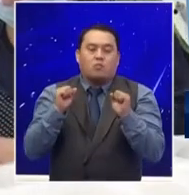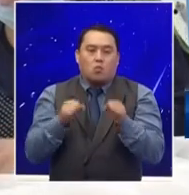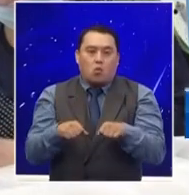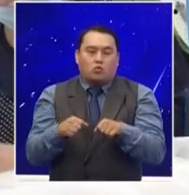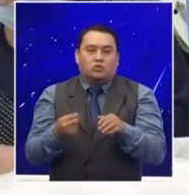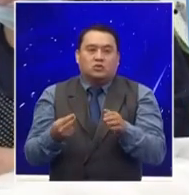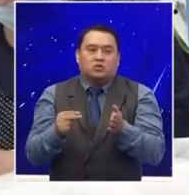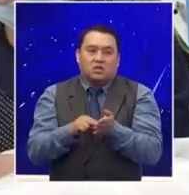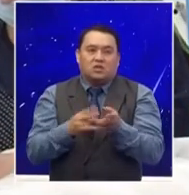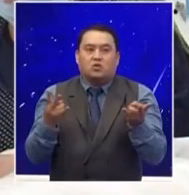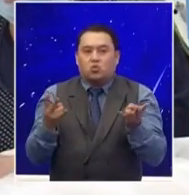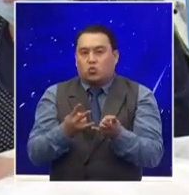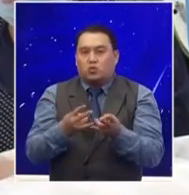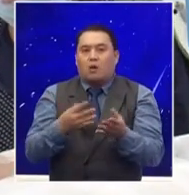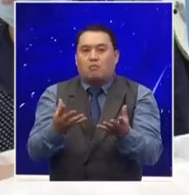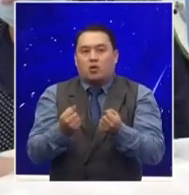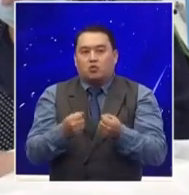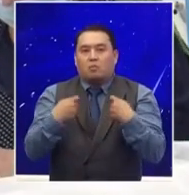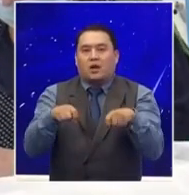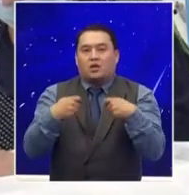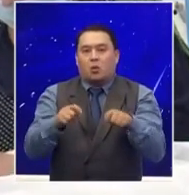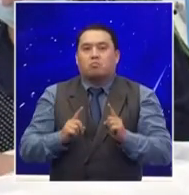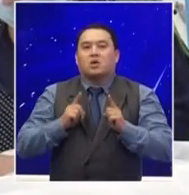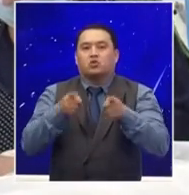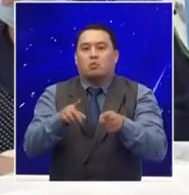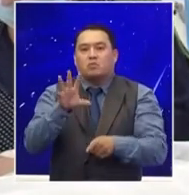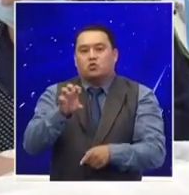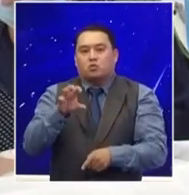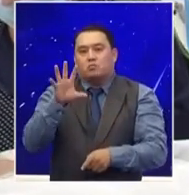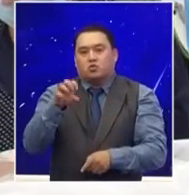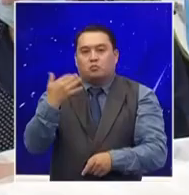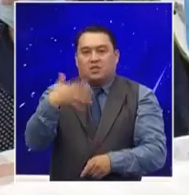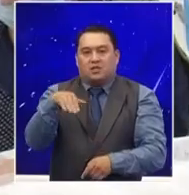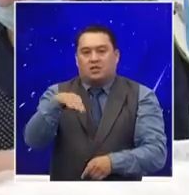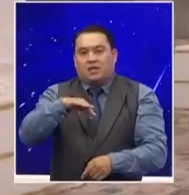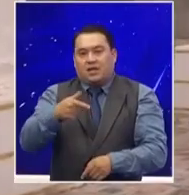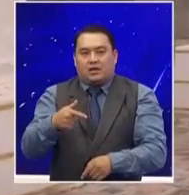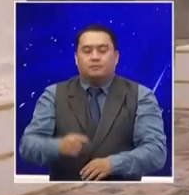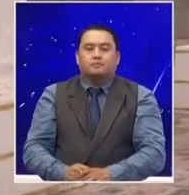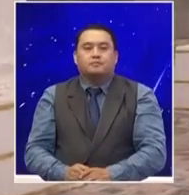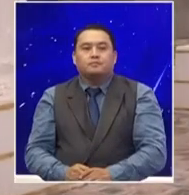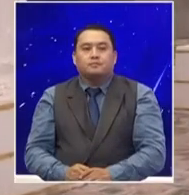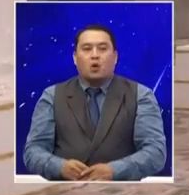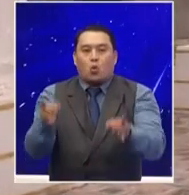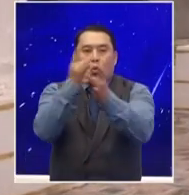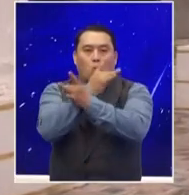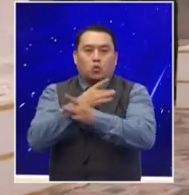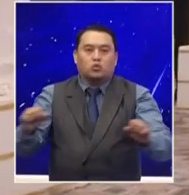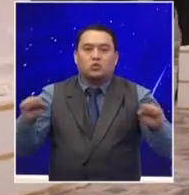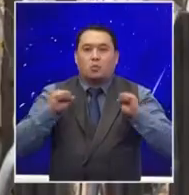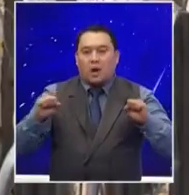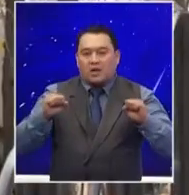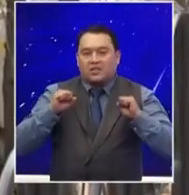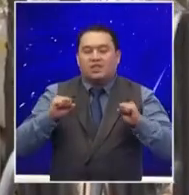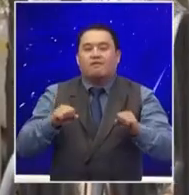высокая, поэтому приходится, вот получается, в продажу пока поступает 500-550 тенге халат. На развитие культурного и спортивного